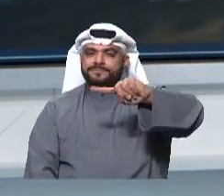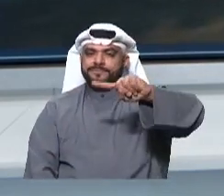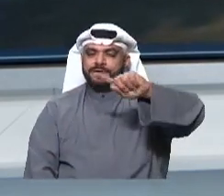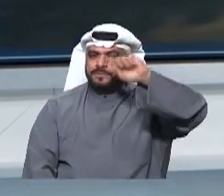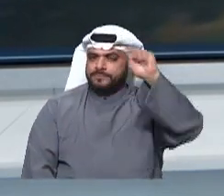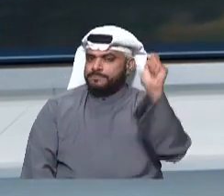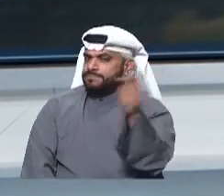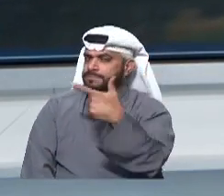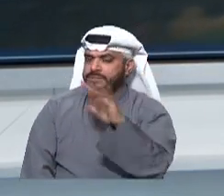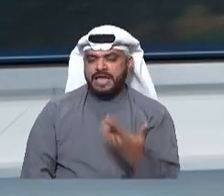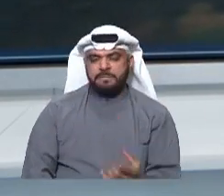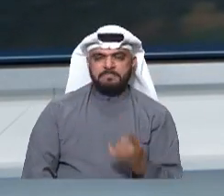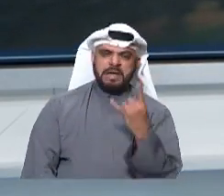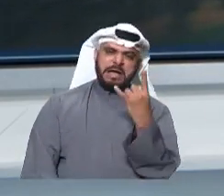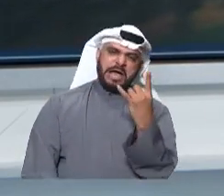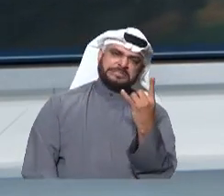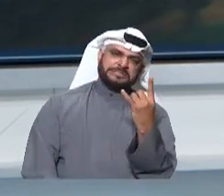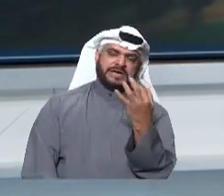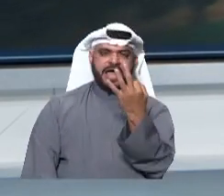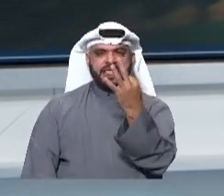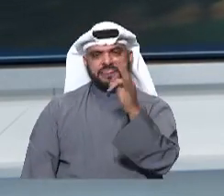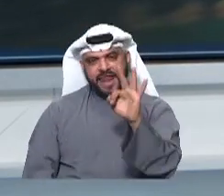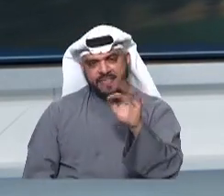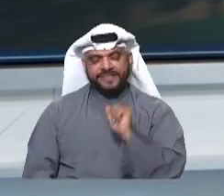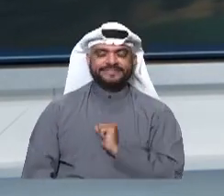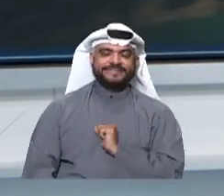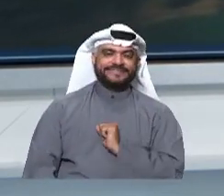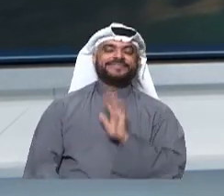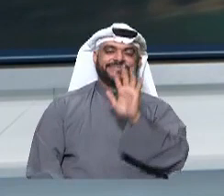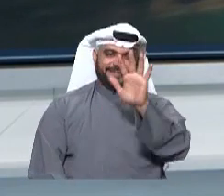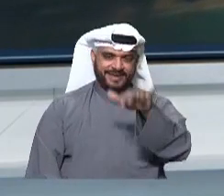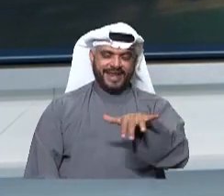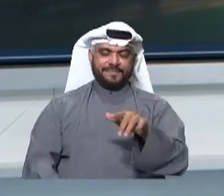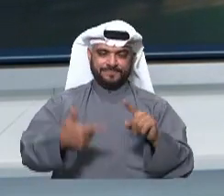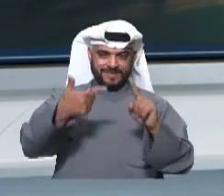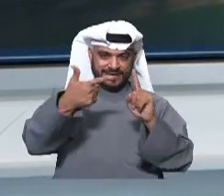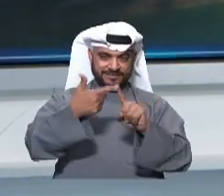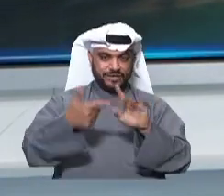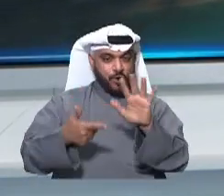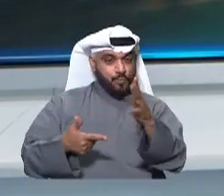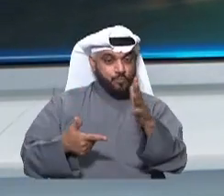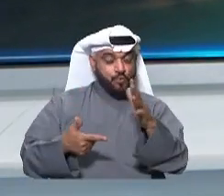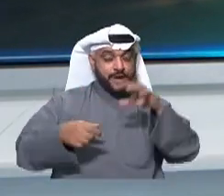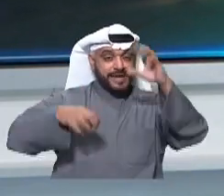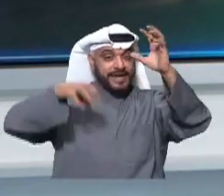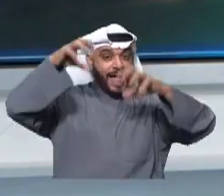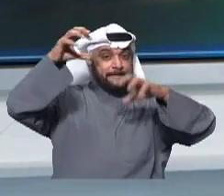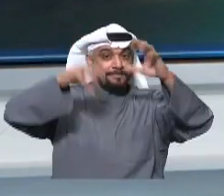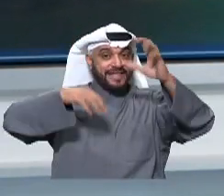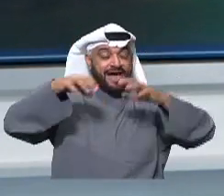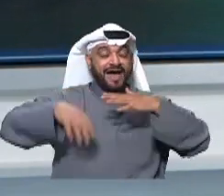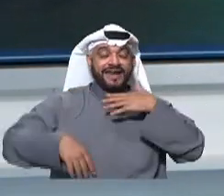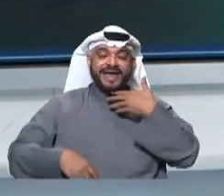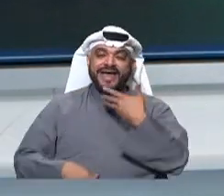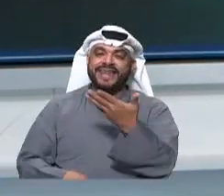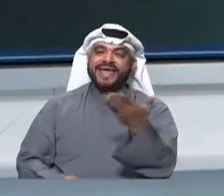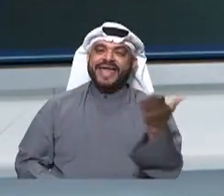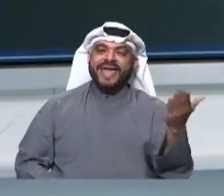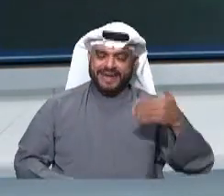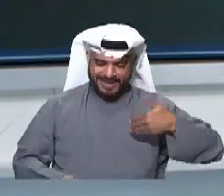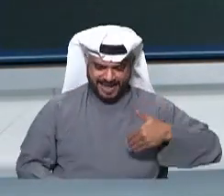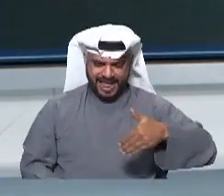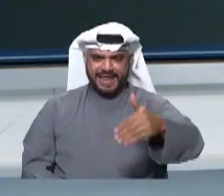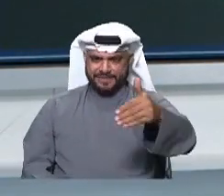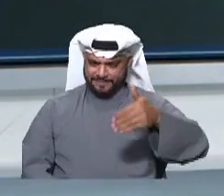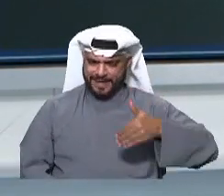بين 10 إلى 35 كيلومتر الساعة. وأيضا أعزائي المشاهدين، فرص أمطار الخير تعود مجددا خلال الساعات القادمة إن